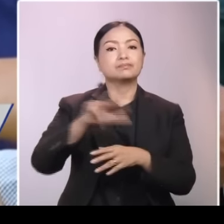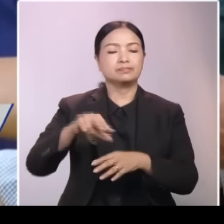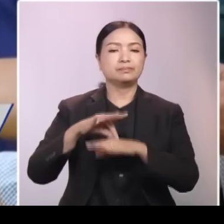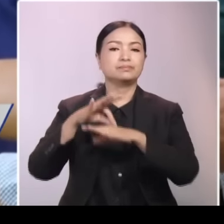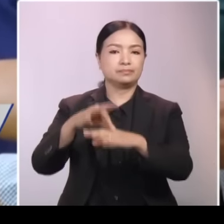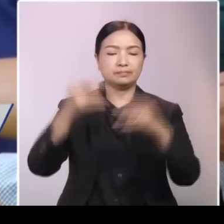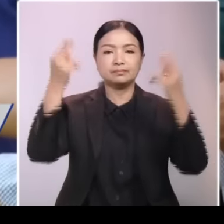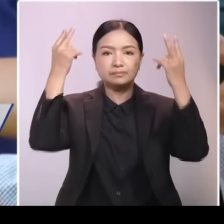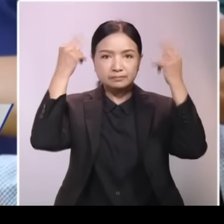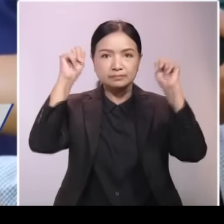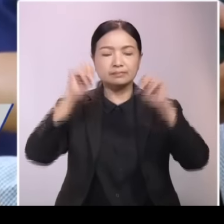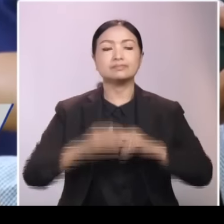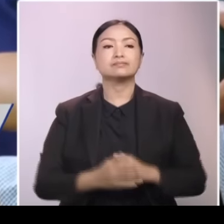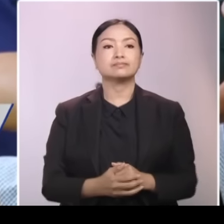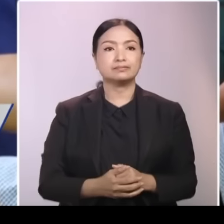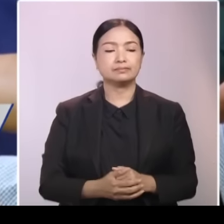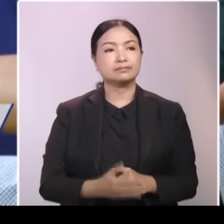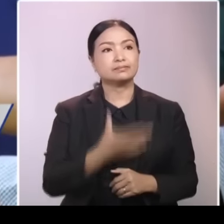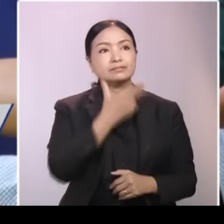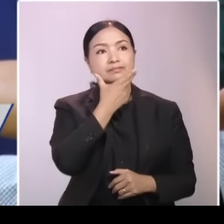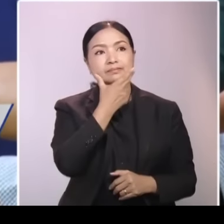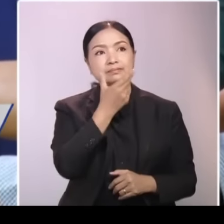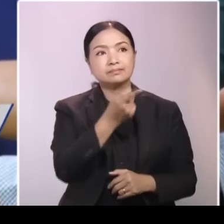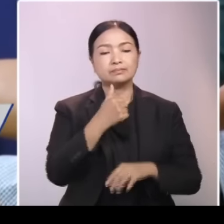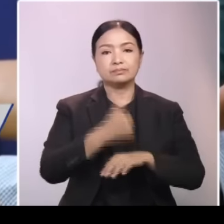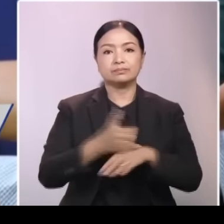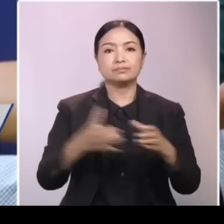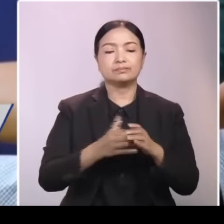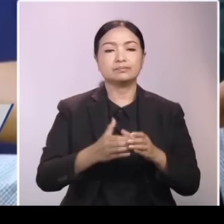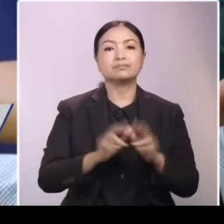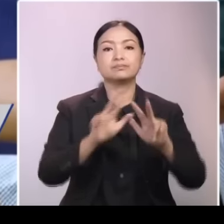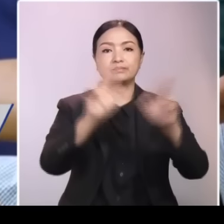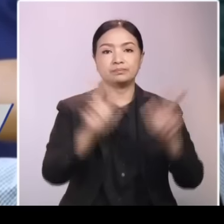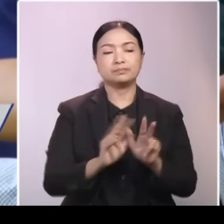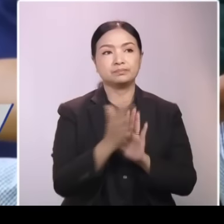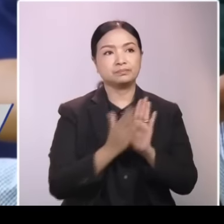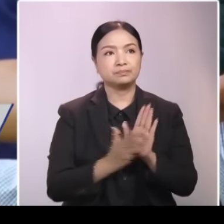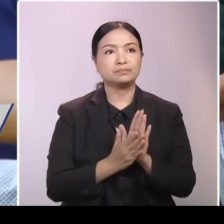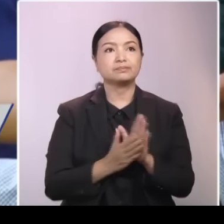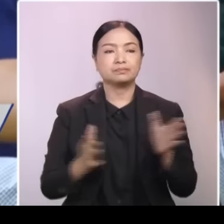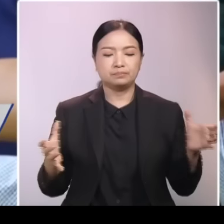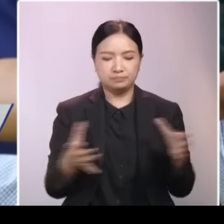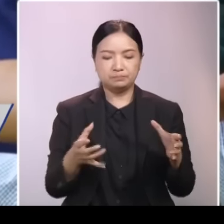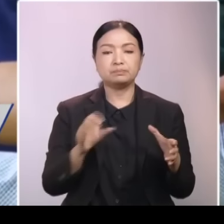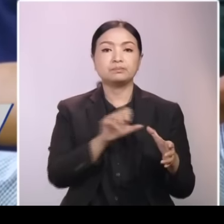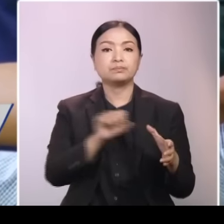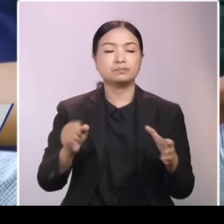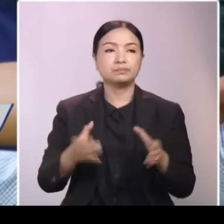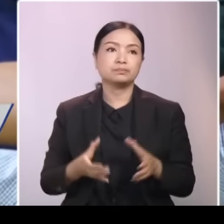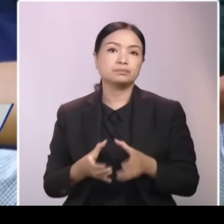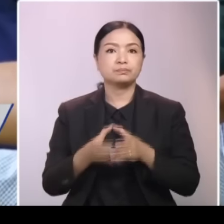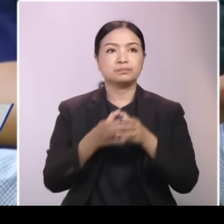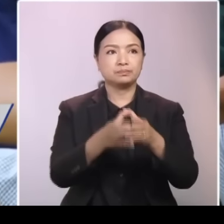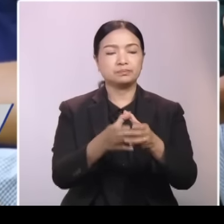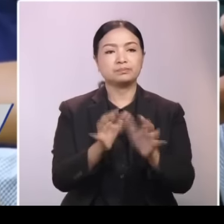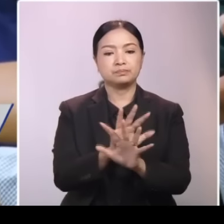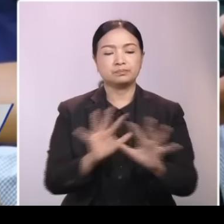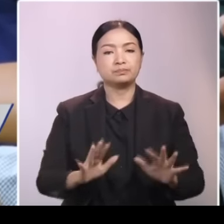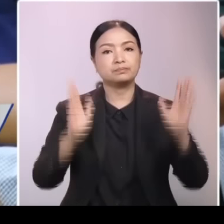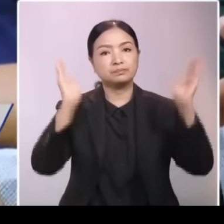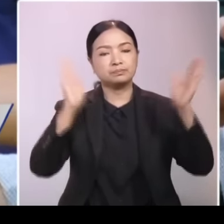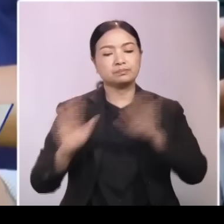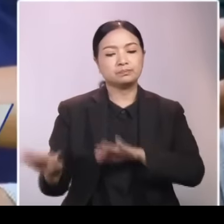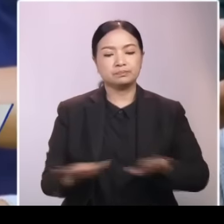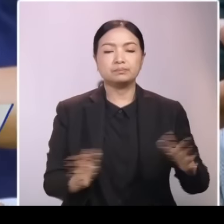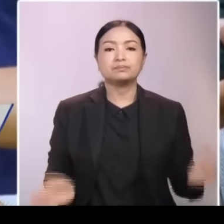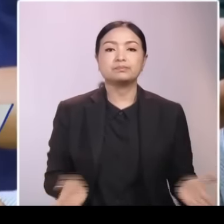กรัฐมนตรีค่ะโดยนายอนุทินชาญวีรกูลหัวหน้าพรรคภูมิใจไทยค่ะวันนี้ยกทีมสสและก็แกนนำมาแถลงว่าพร้อ